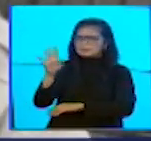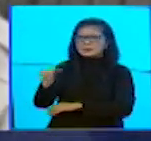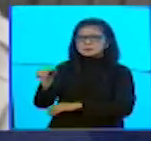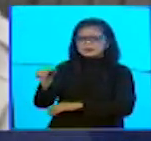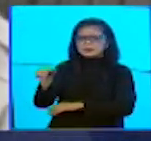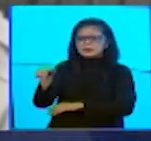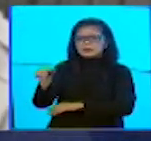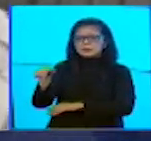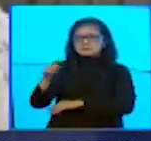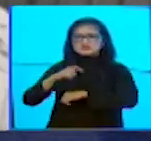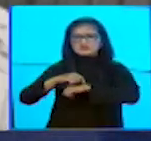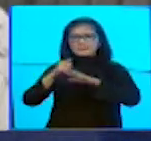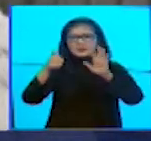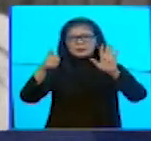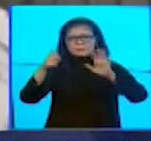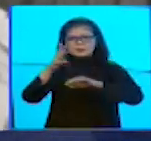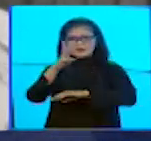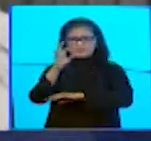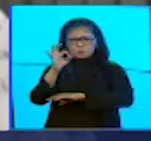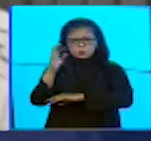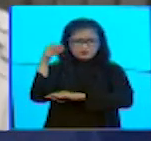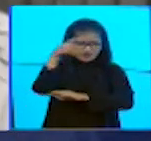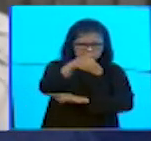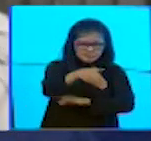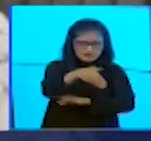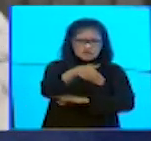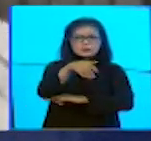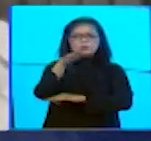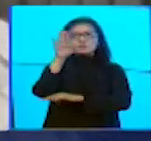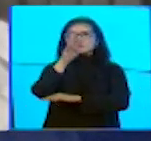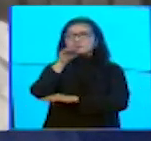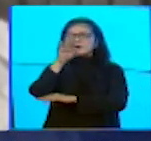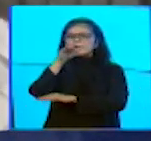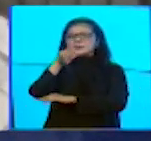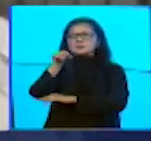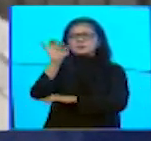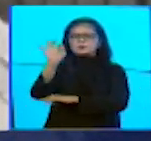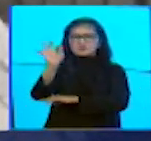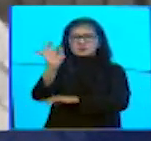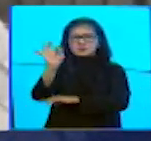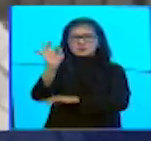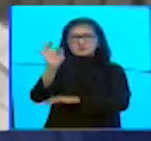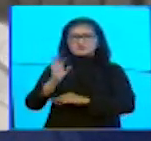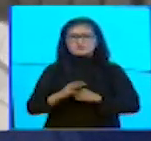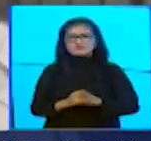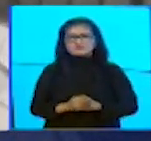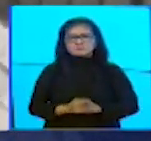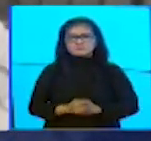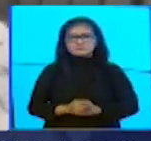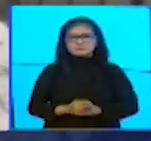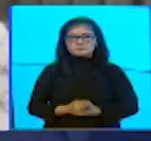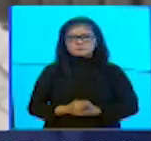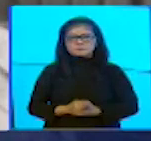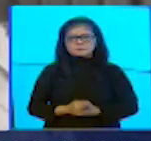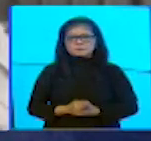jam 6 itu, jam 6.30 saya sampai sini, saya panggil-panggil kan, Palet, Palet. Si ibu nyaut dari belakang, pas di